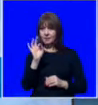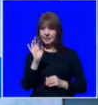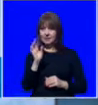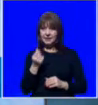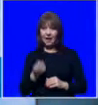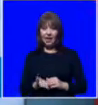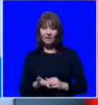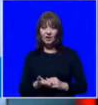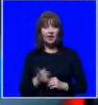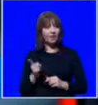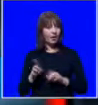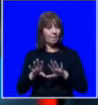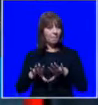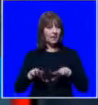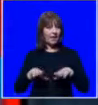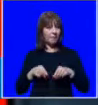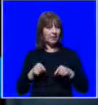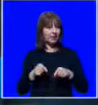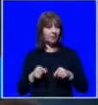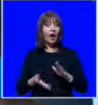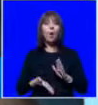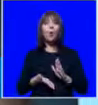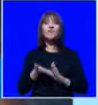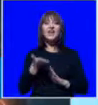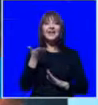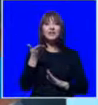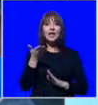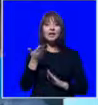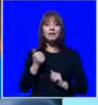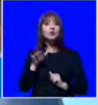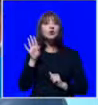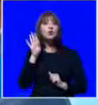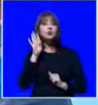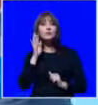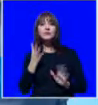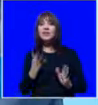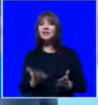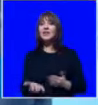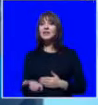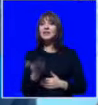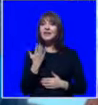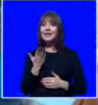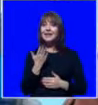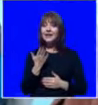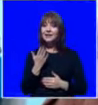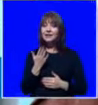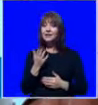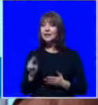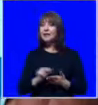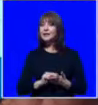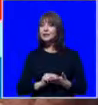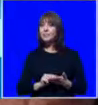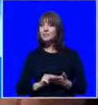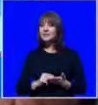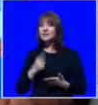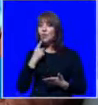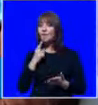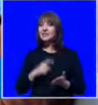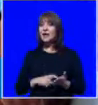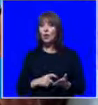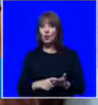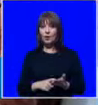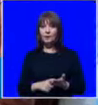350. Да. Вие приемате ли такова увеличение? Ето, чуваме, че 9000 дори, ако се следва записаното в закона, трябва да